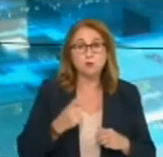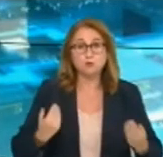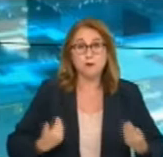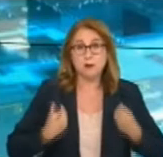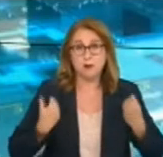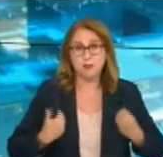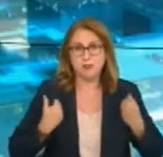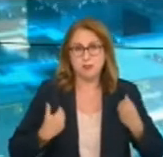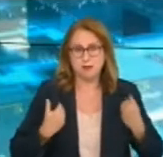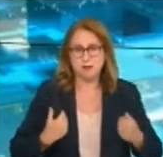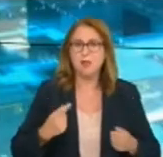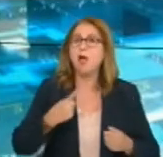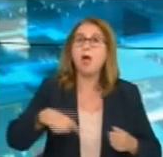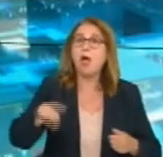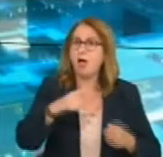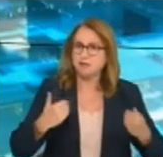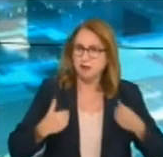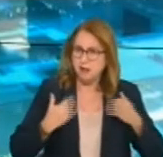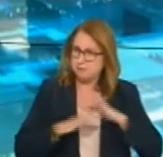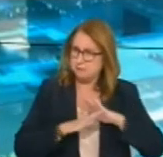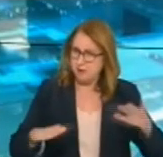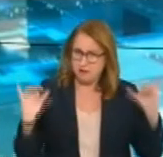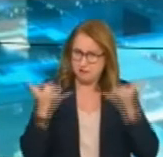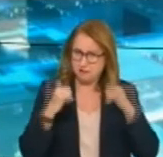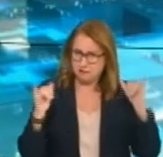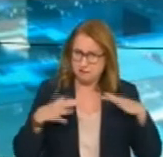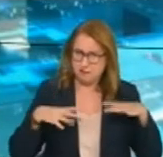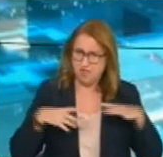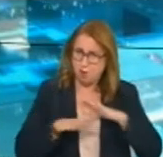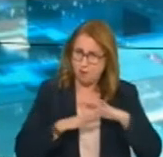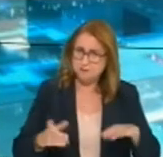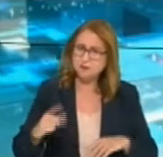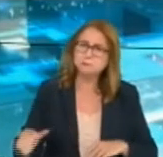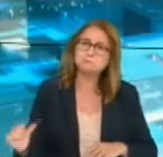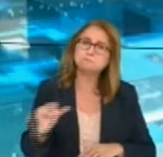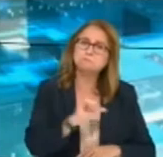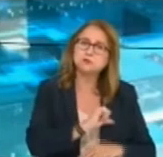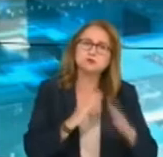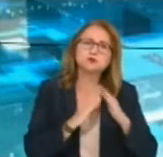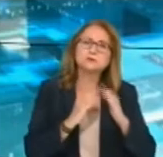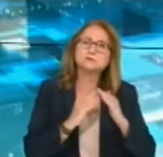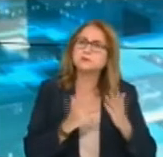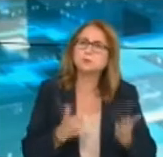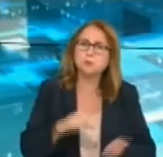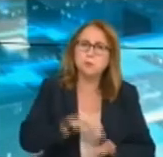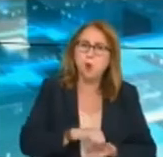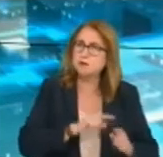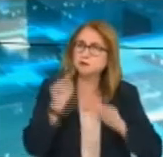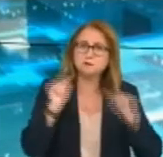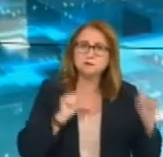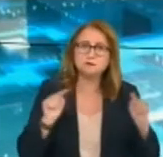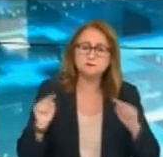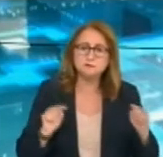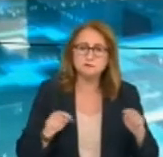τόπους κατοικίας τους, στα μεγάλα αστικά κέντρα. Η κυβέρνηση, όπως έκανε από την αρχή αυτής της κρίσης, λαμβάνει τα μέτρα που κρίνουν τα